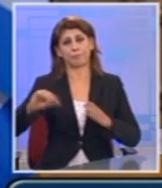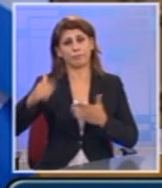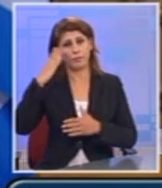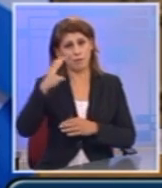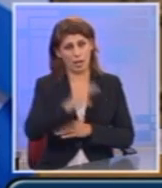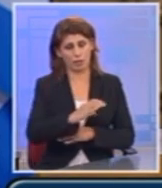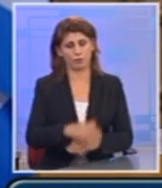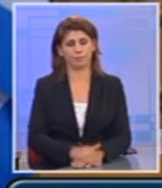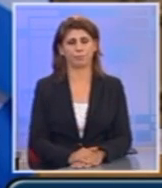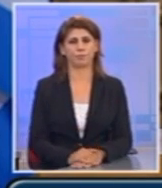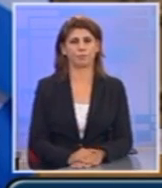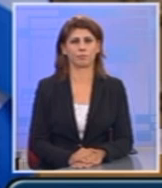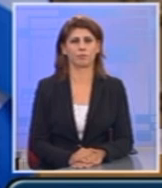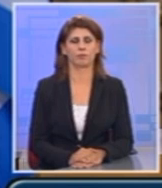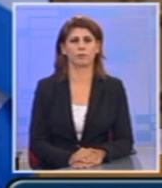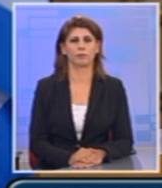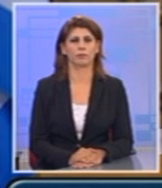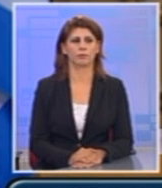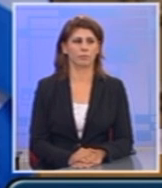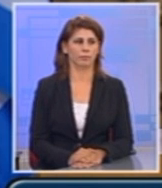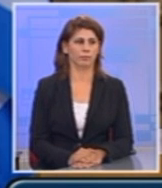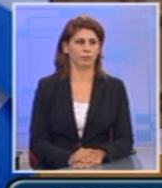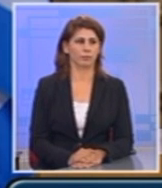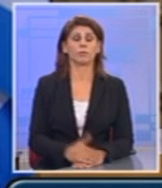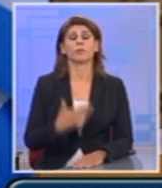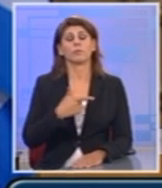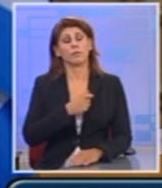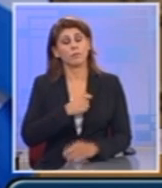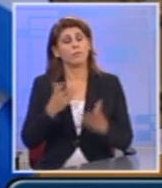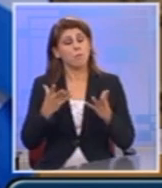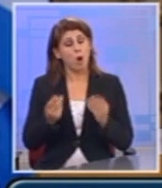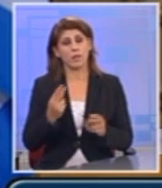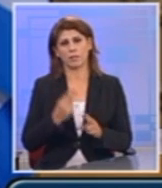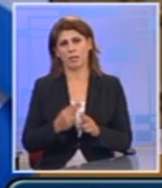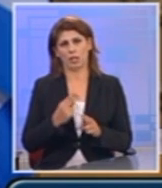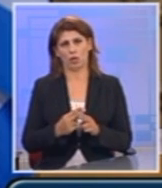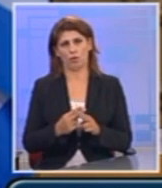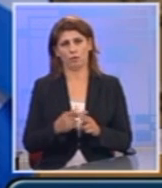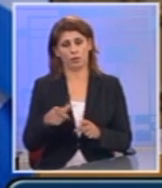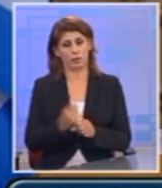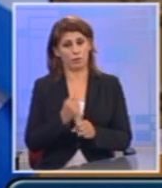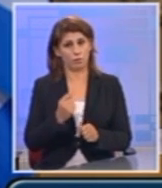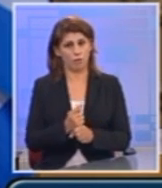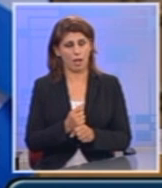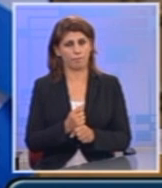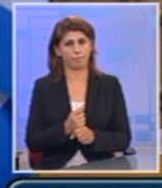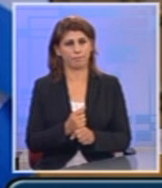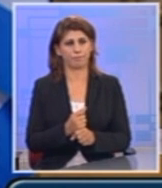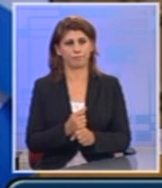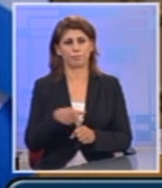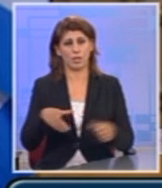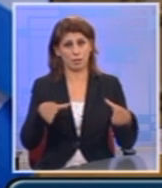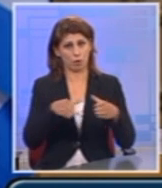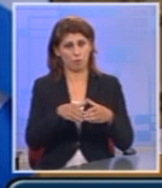το οποίο θεωρώ πολύ σημαντικό για την δουλειά της